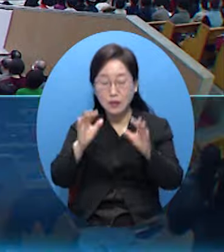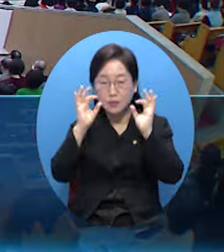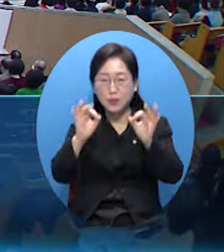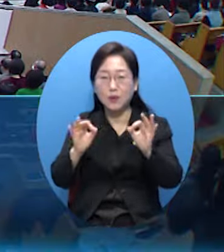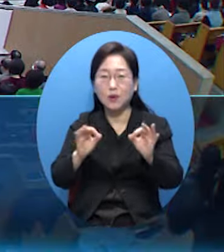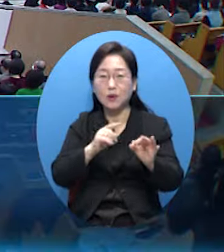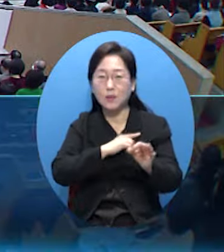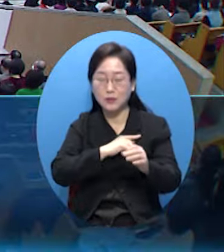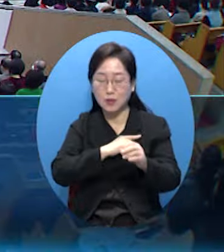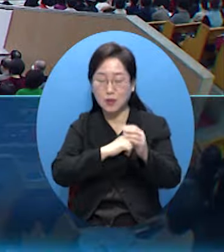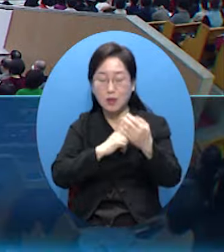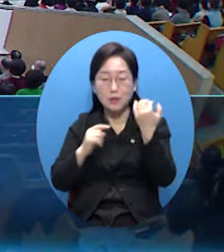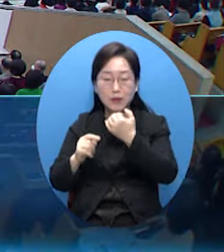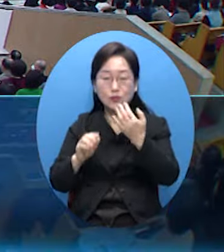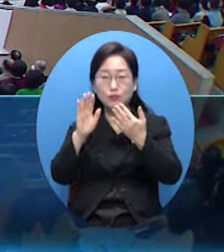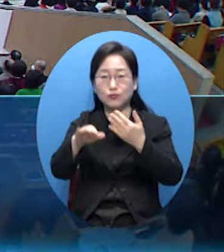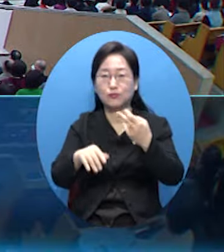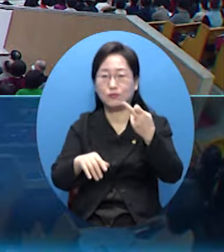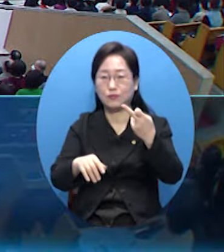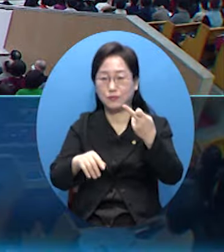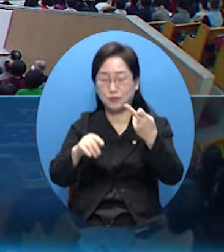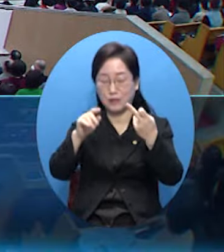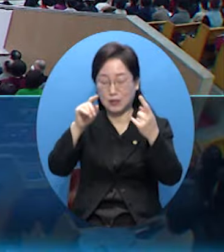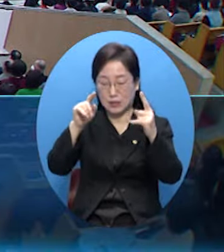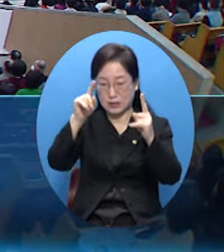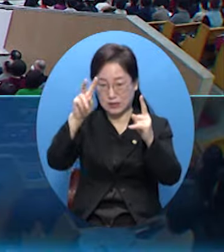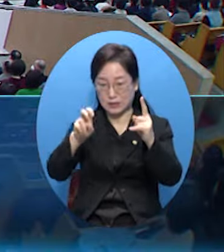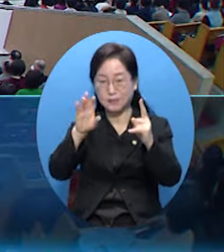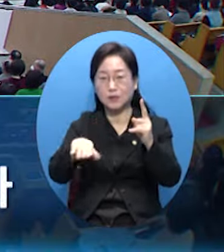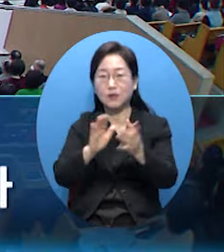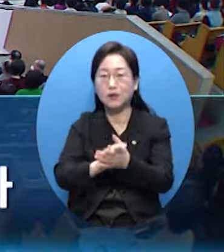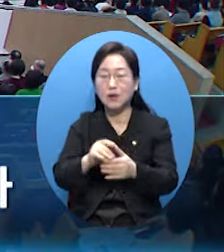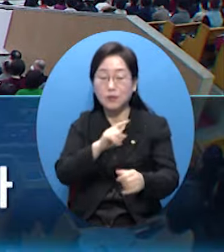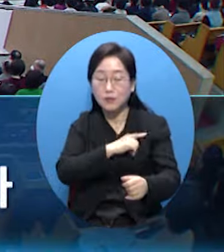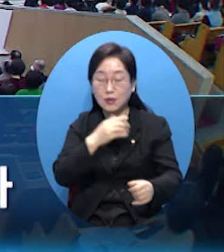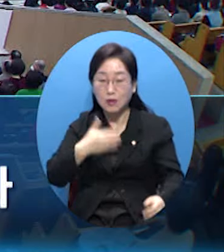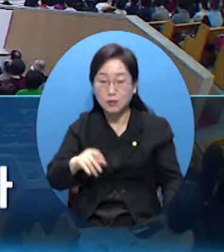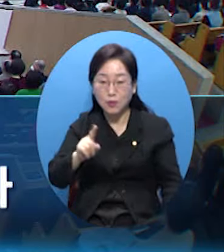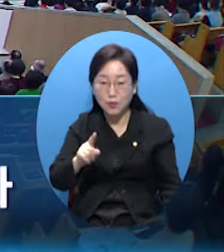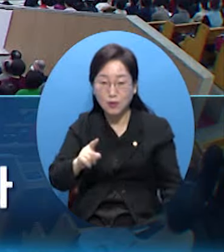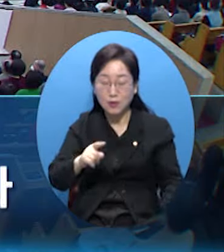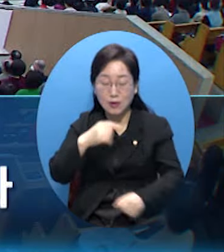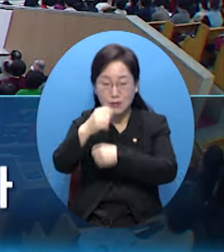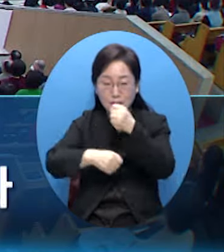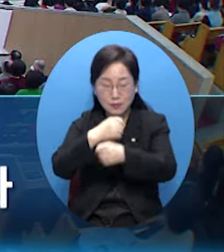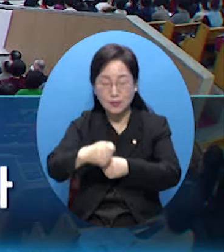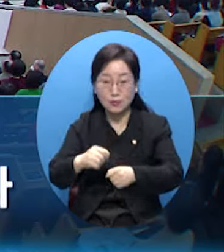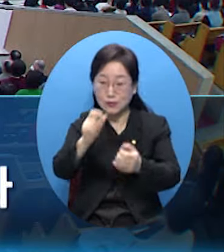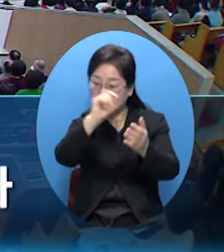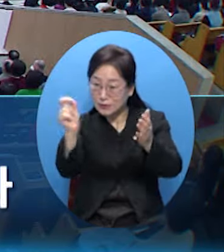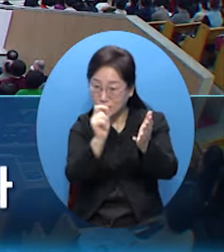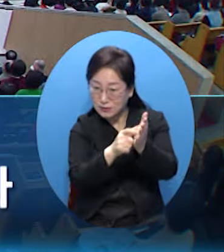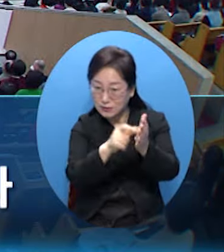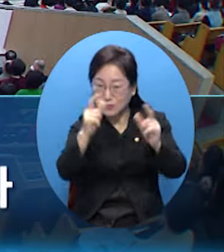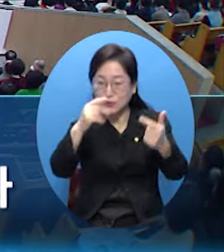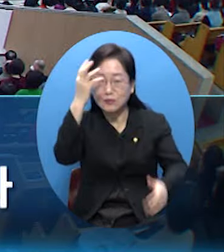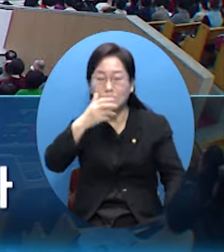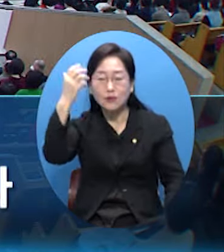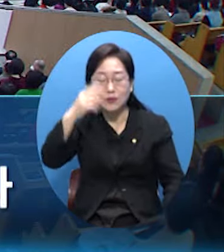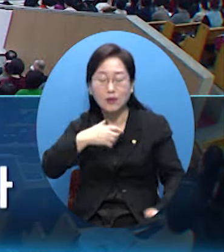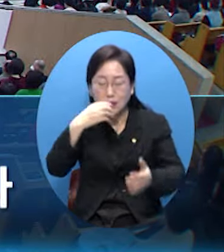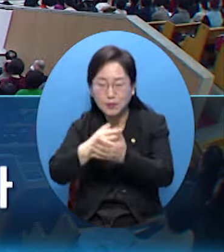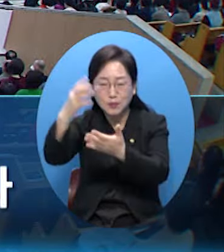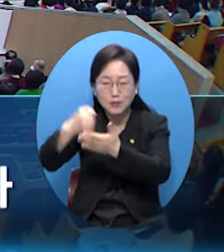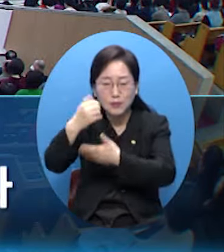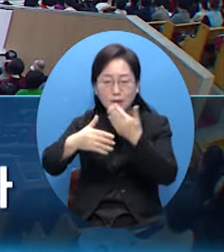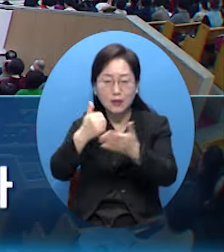것은 성경의 모든 예언은 사설의 부과시 아니니 예언은 언제든지 사람의 뜻으로 된 것이 아니요 오직 성령의 감동하심을 받은 사람들이 하나님께